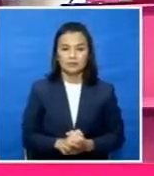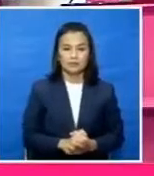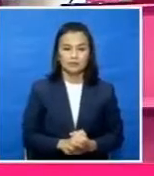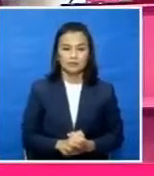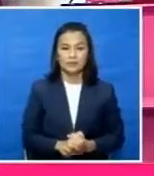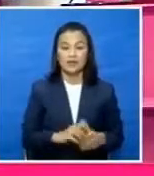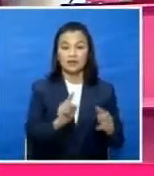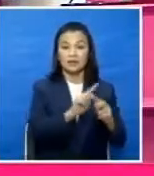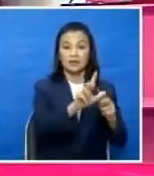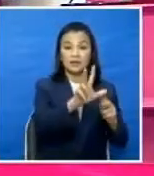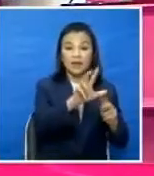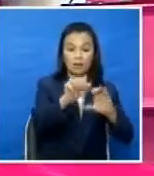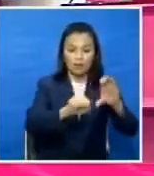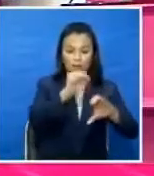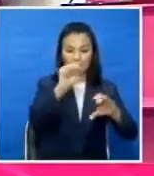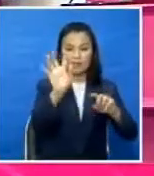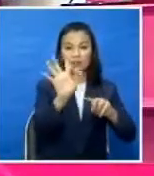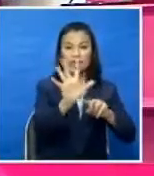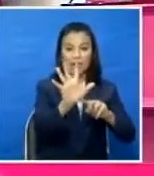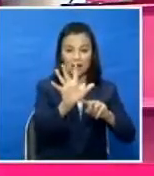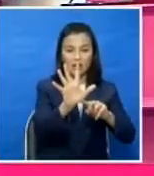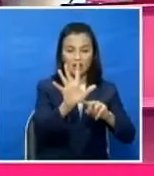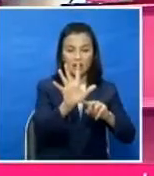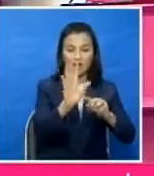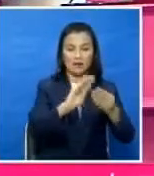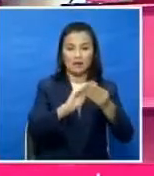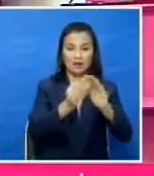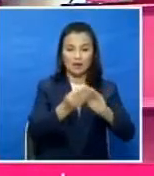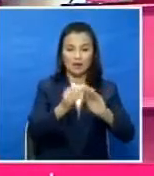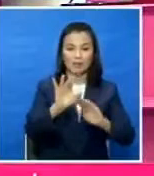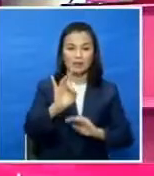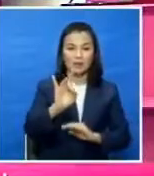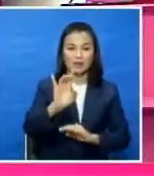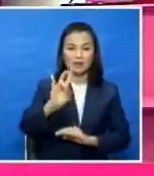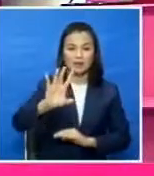อันดับที่3หมุนครั้งที่5เลขที่ออก